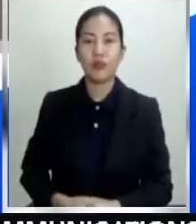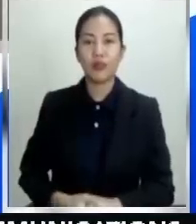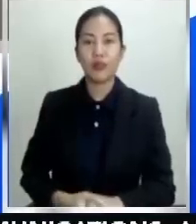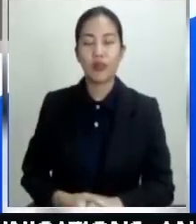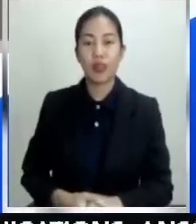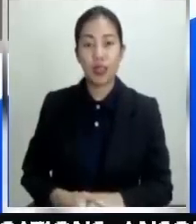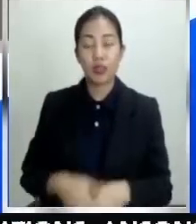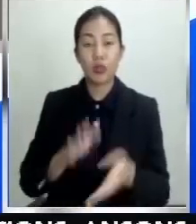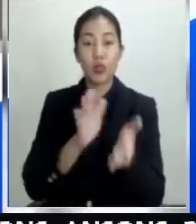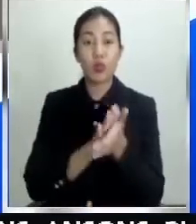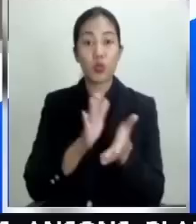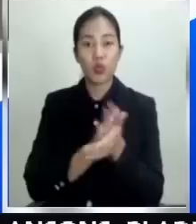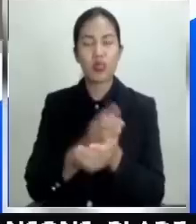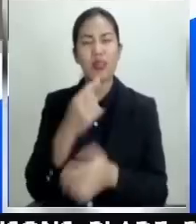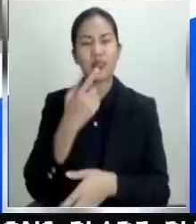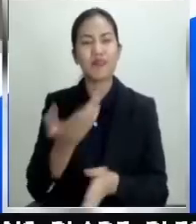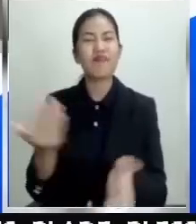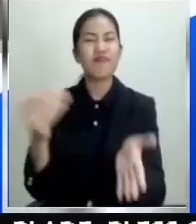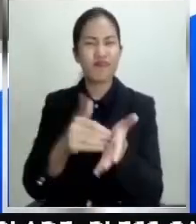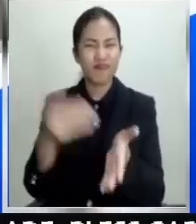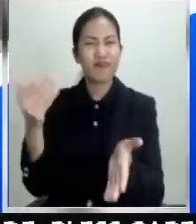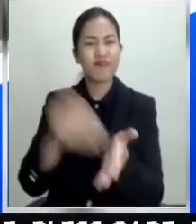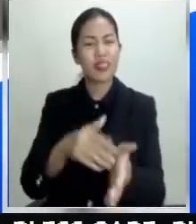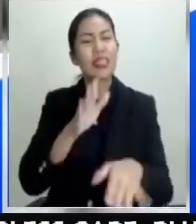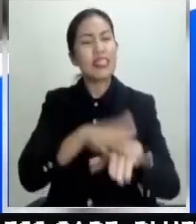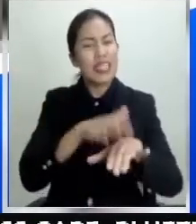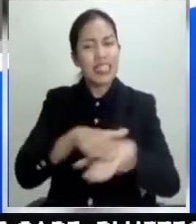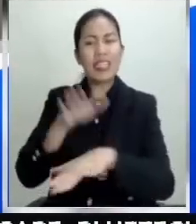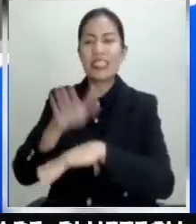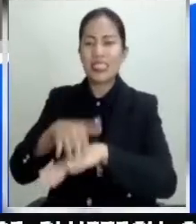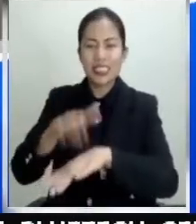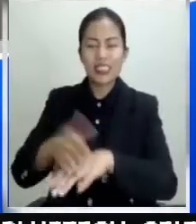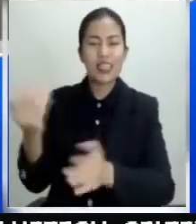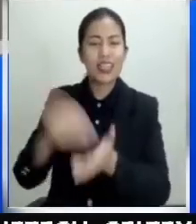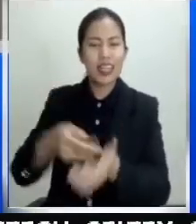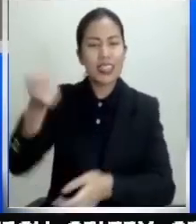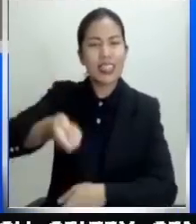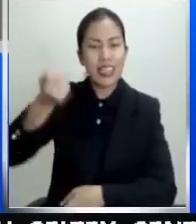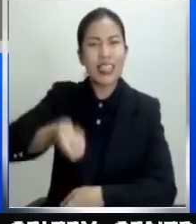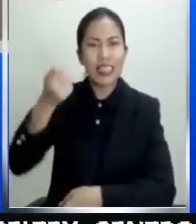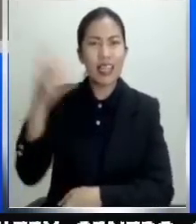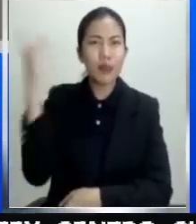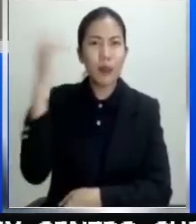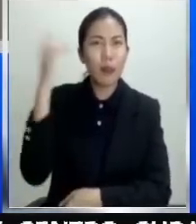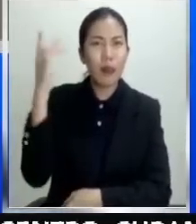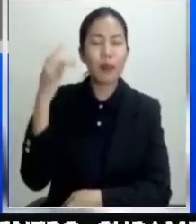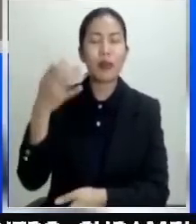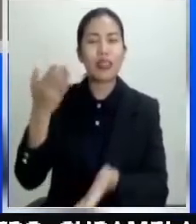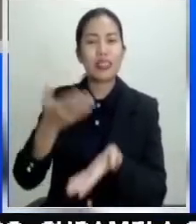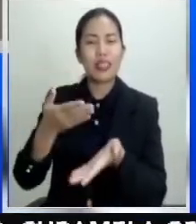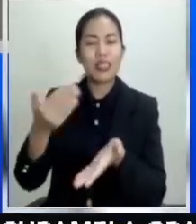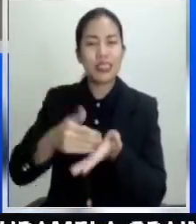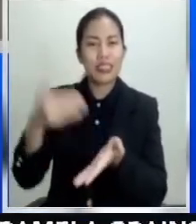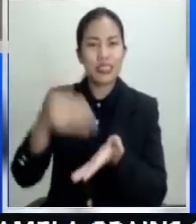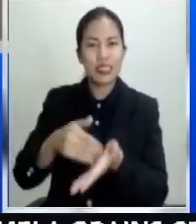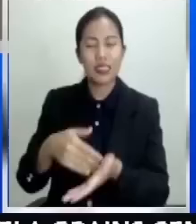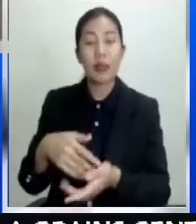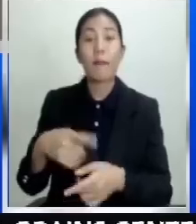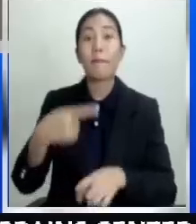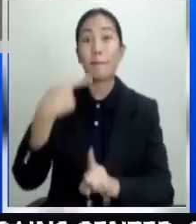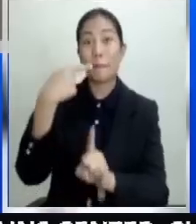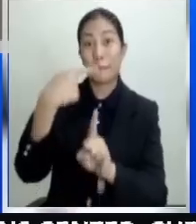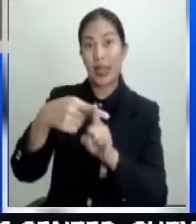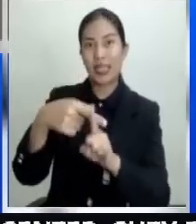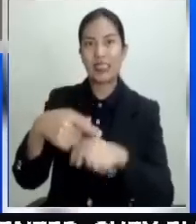ang saway sa mga bata sa paglalaro ng lato-lato. Mahingay po yan eh, saka nakakasakit. Hindi man daw kasi tahas